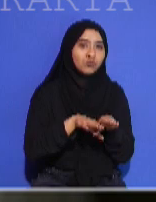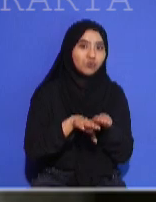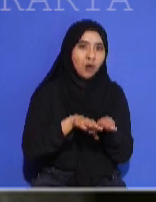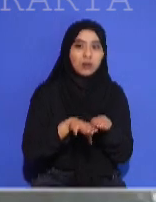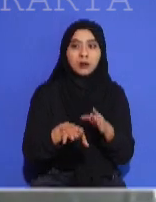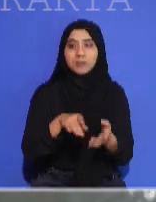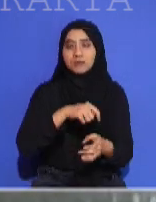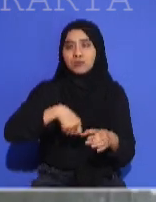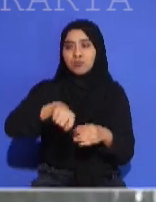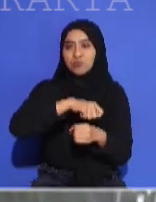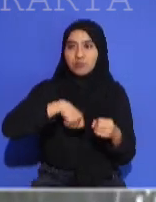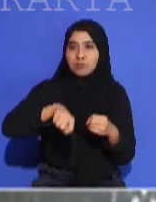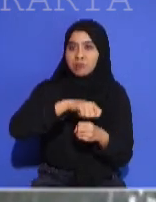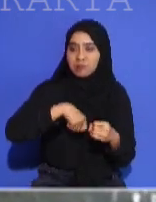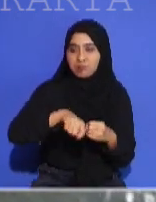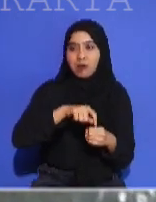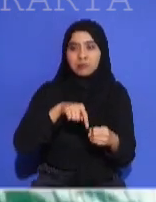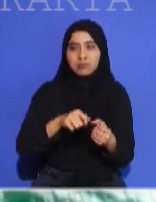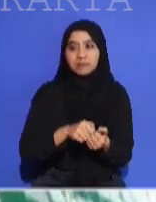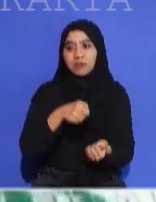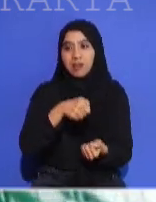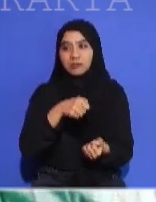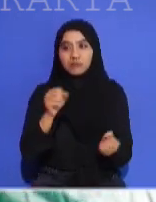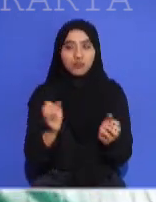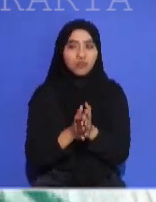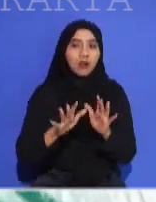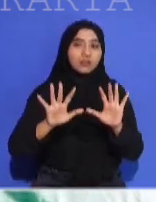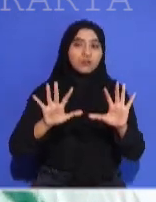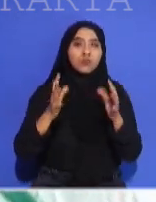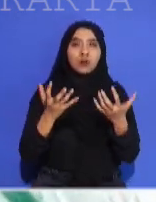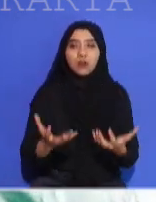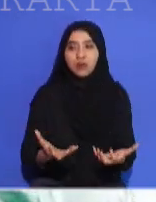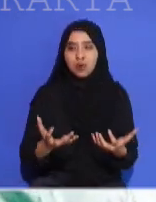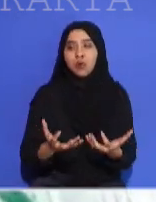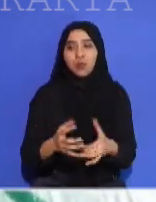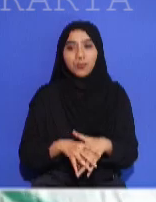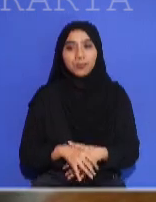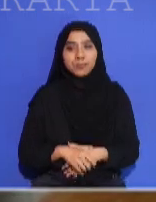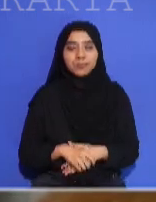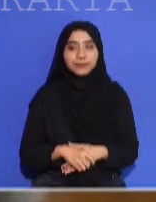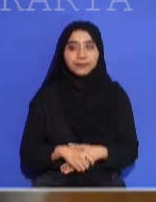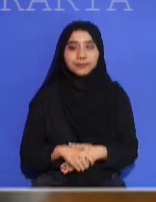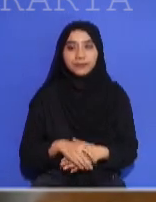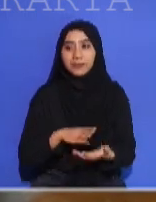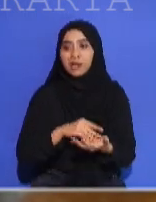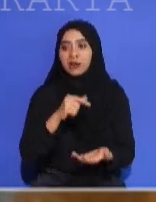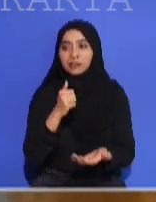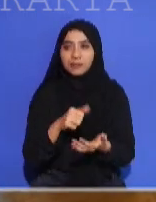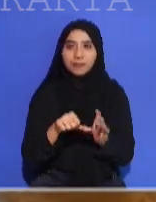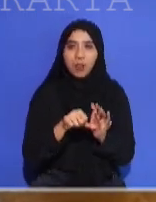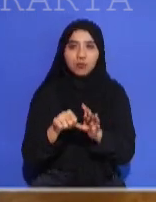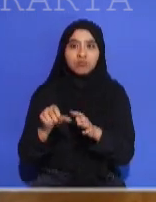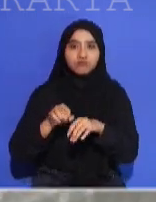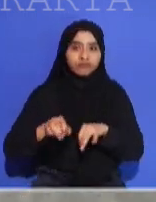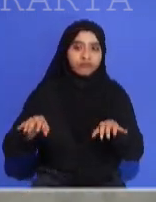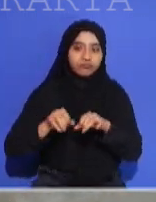menggunakan kantong karung plastik masing-masing sebesar 10 kg dengan jenis beras medium. Penyaluran bantuan beras disambut antusias keluarga